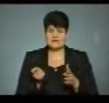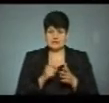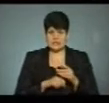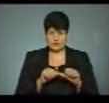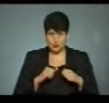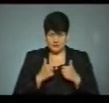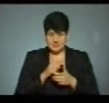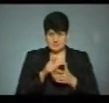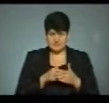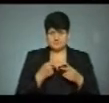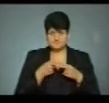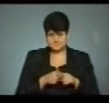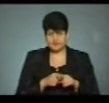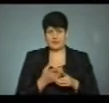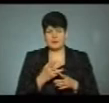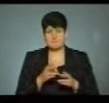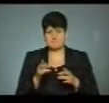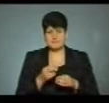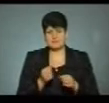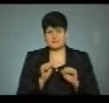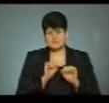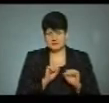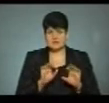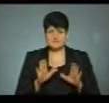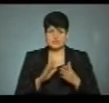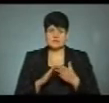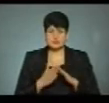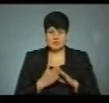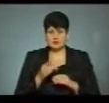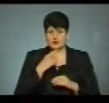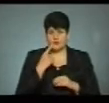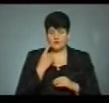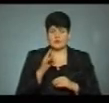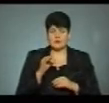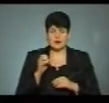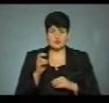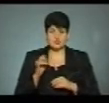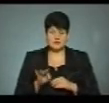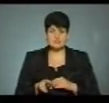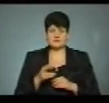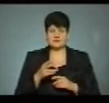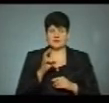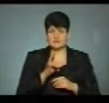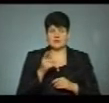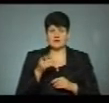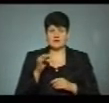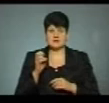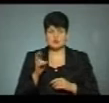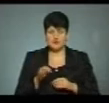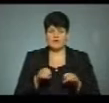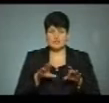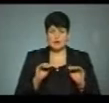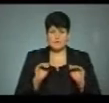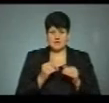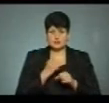питань техногенної екологічної безпеки і надзвичайних ситуацій. За словами речниці Держпродспоживслужби області Наталії Грисько, вирішили